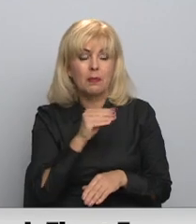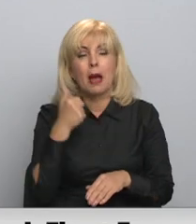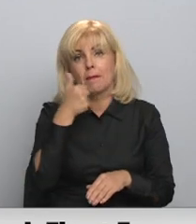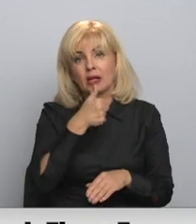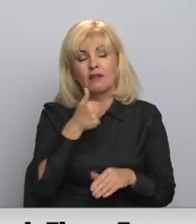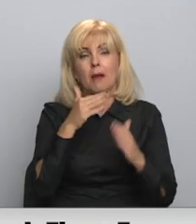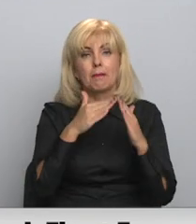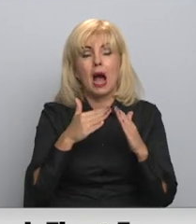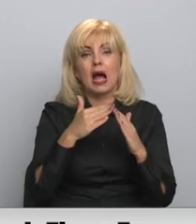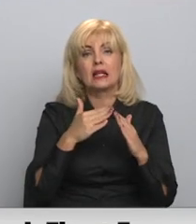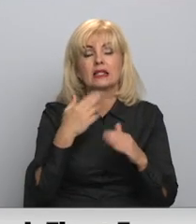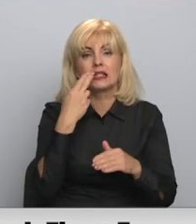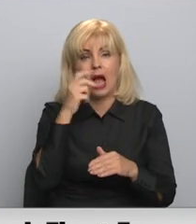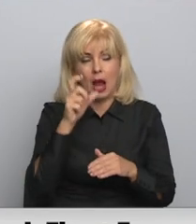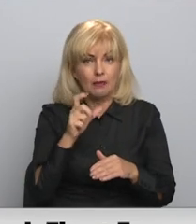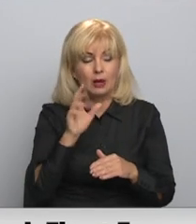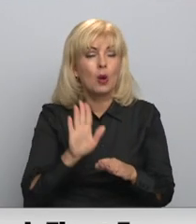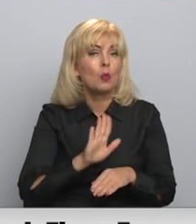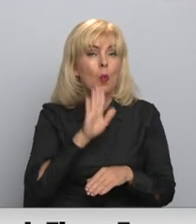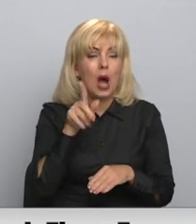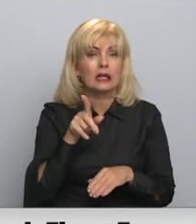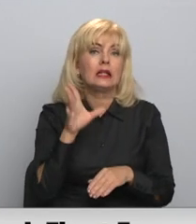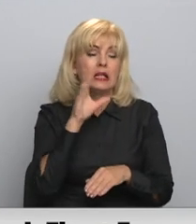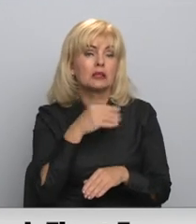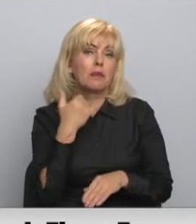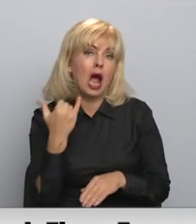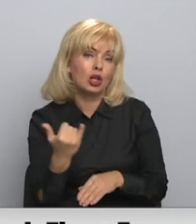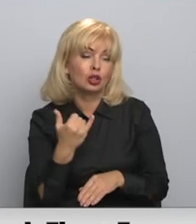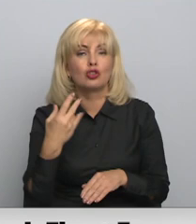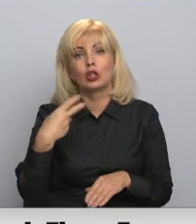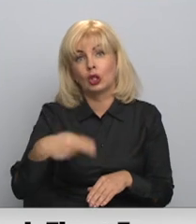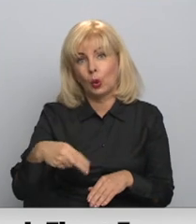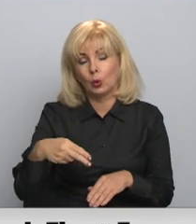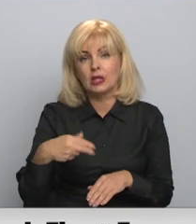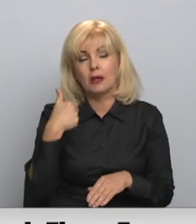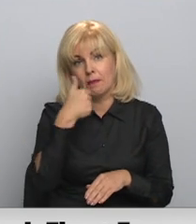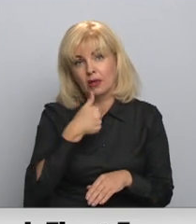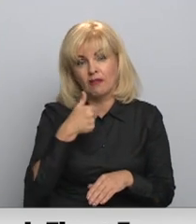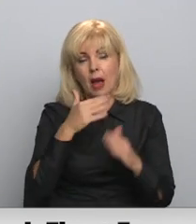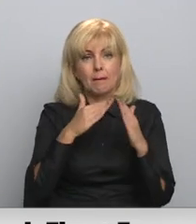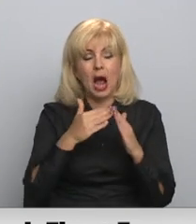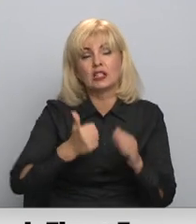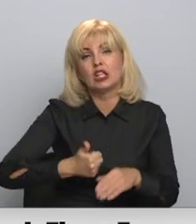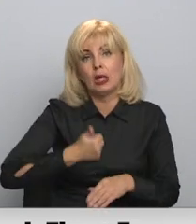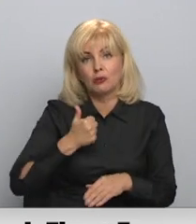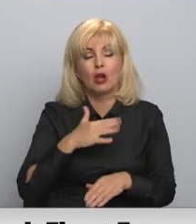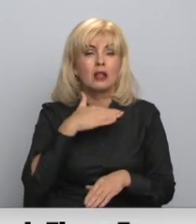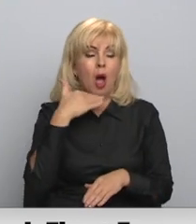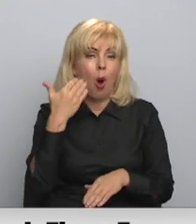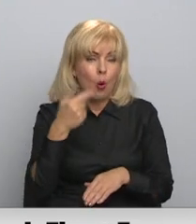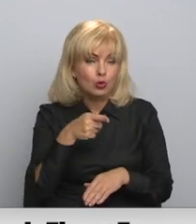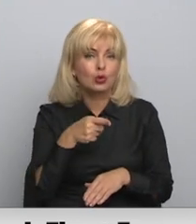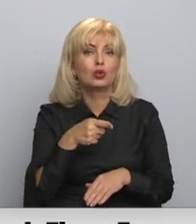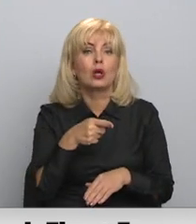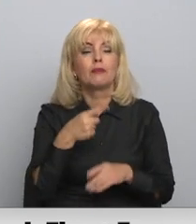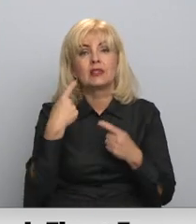privātmāju saimniekiem. Līdz šim rītam par šādu iespēju esot interesējušies 20 privātmāju īpašnieki. Tomēr daudzi joprojām